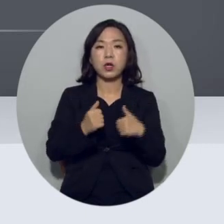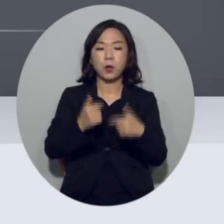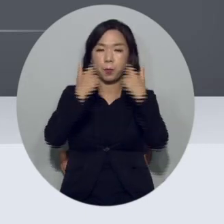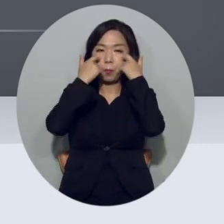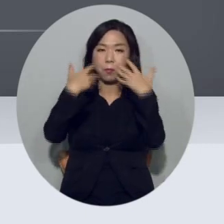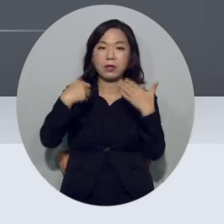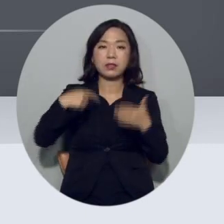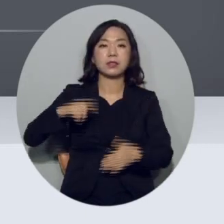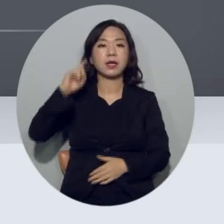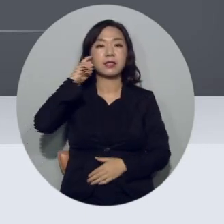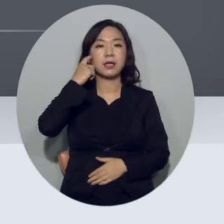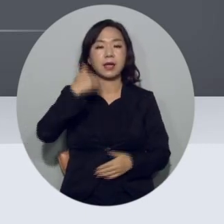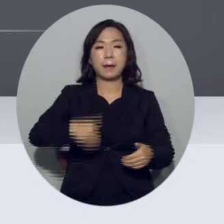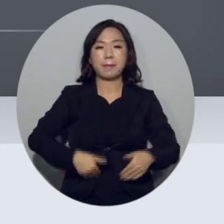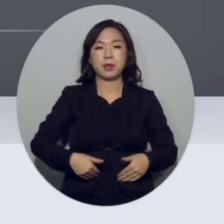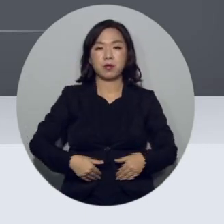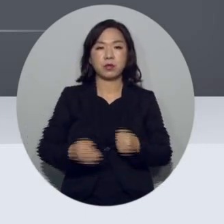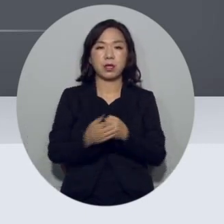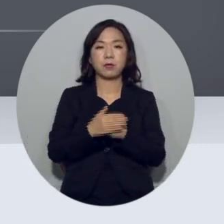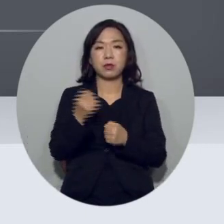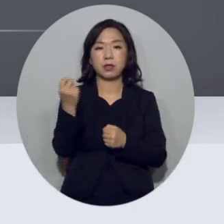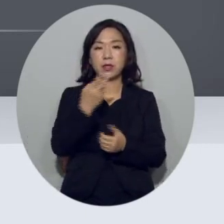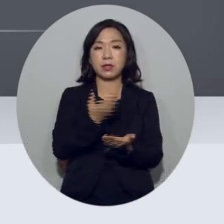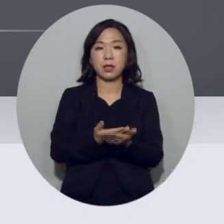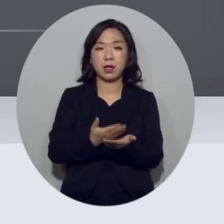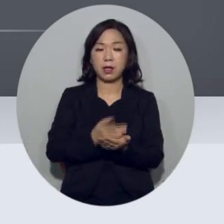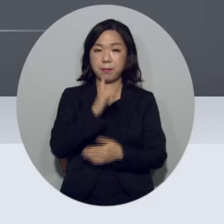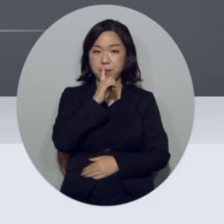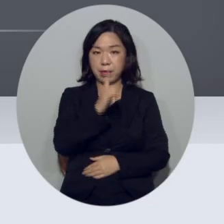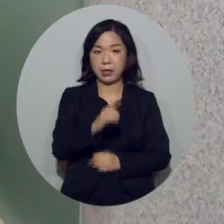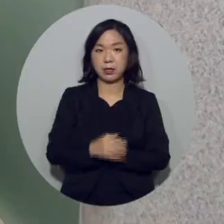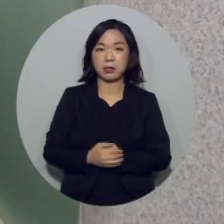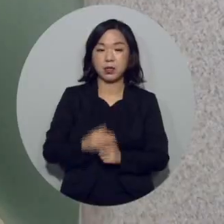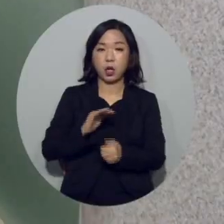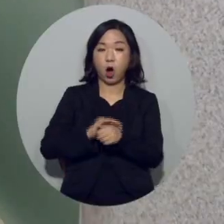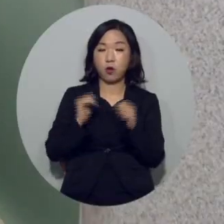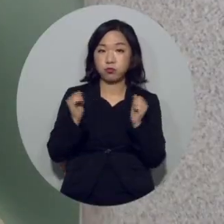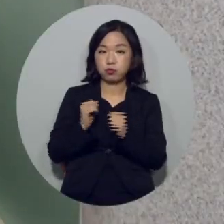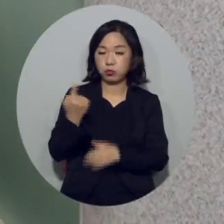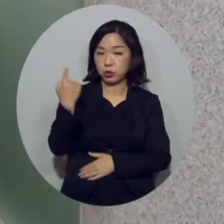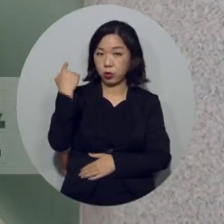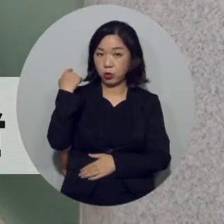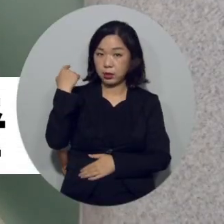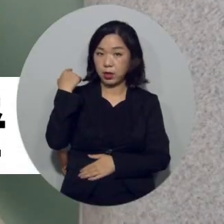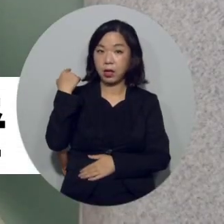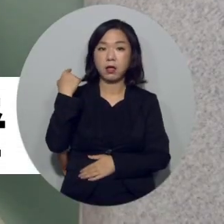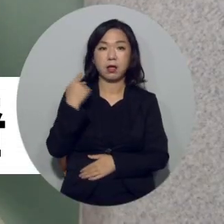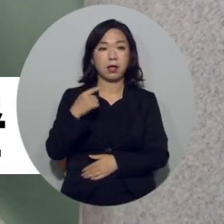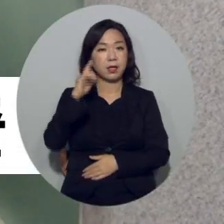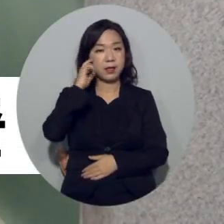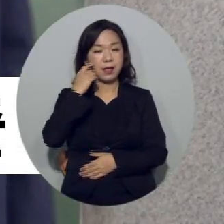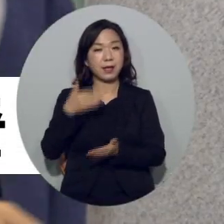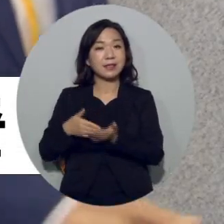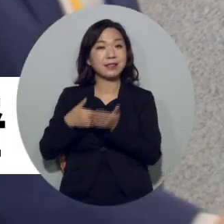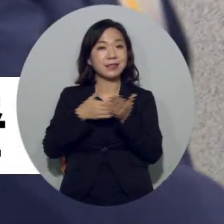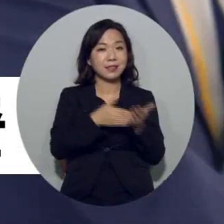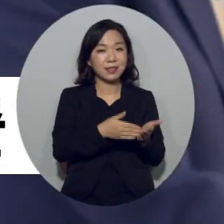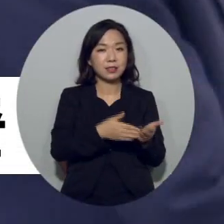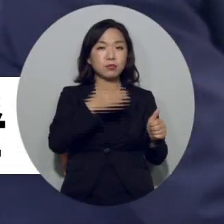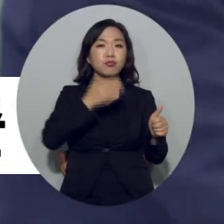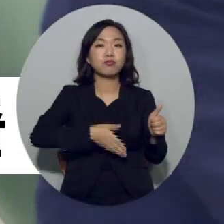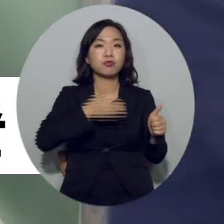의 견제 청취를 요구했습니다 이에 따라 경상북도는 어제 의견 제시를 요청하는 안건을